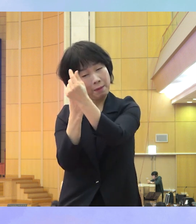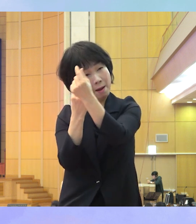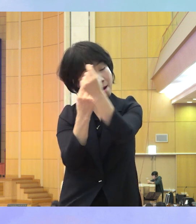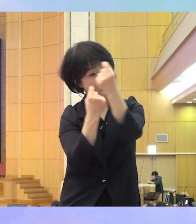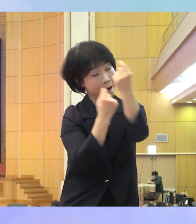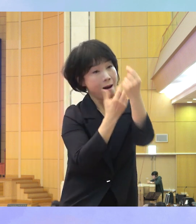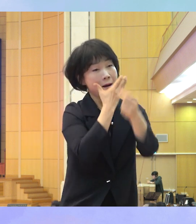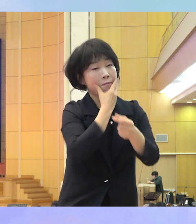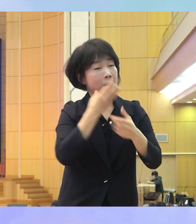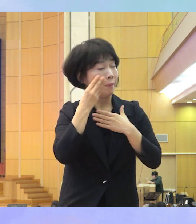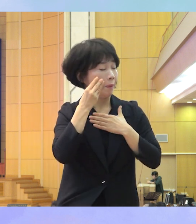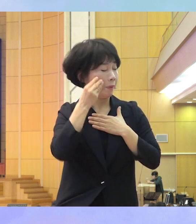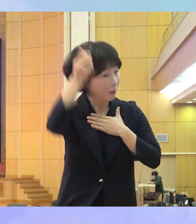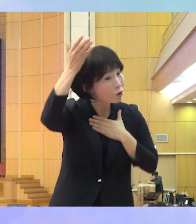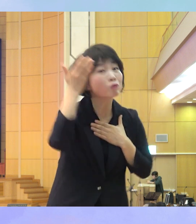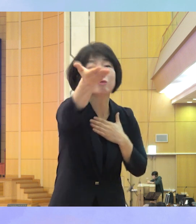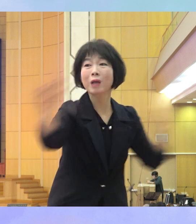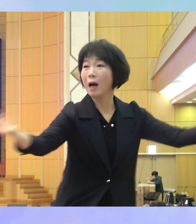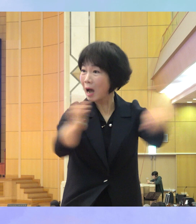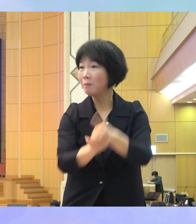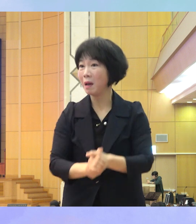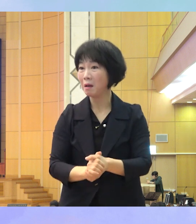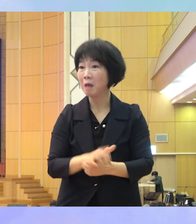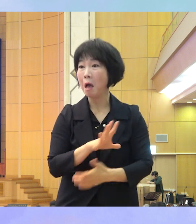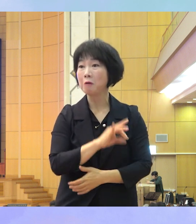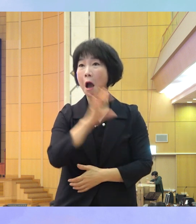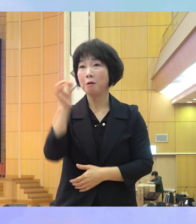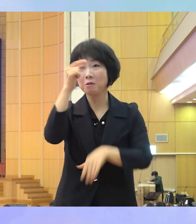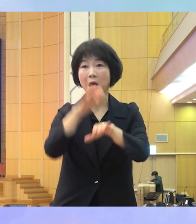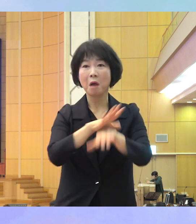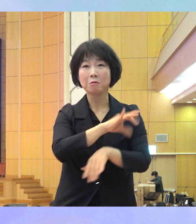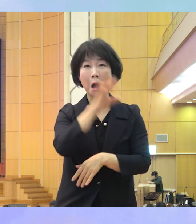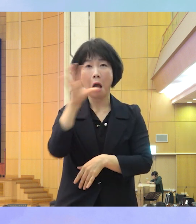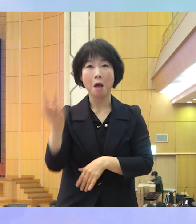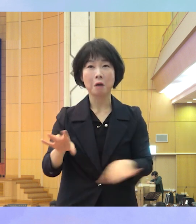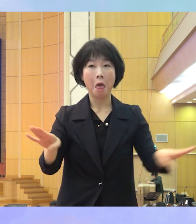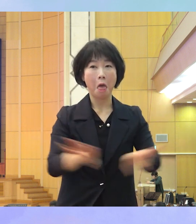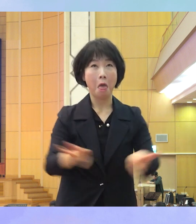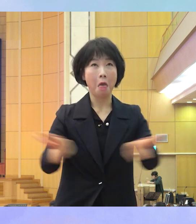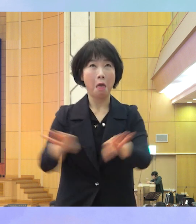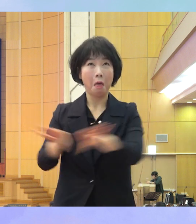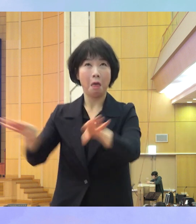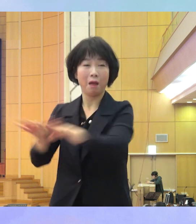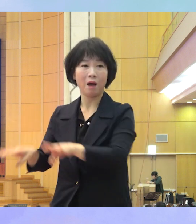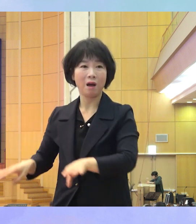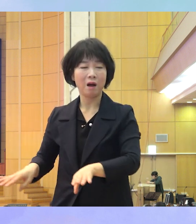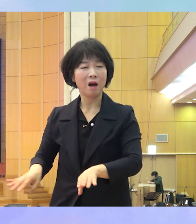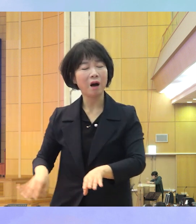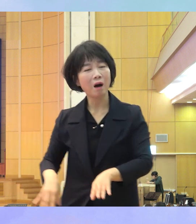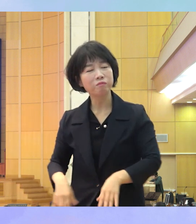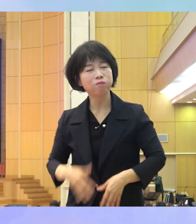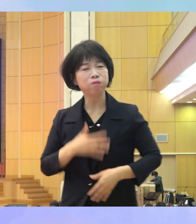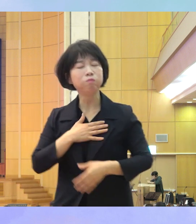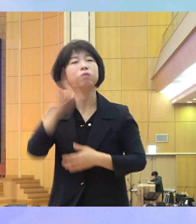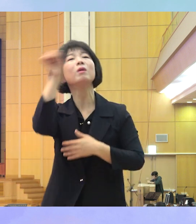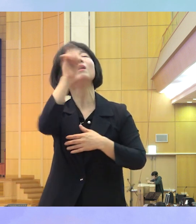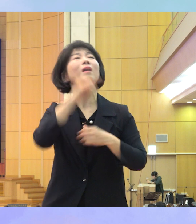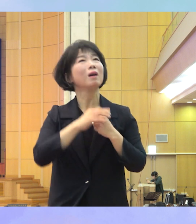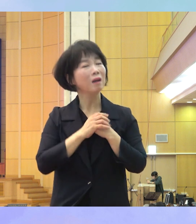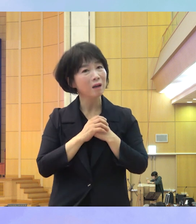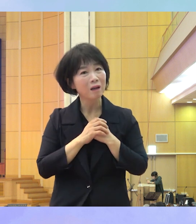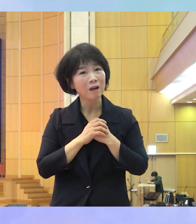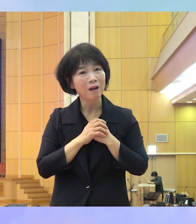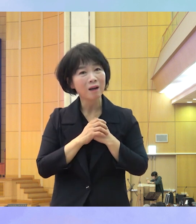중급 교육이든 고급 교육이든 말씀 교육하는 거 빼먹지 마세요. 어떤 사람은 그냥 명심하고 이 말씀 듣다가 또 지난번에